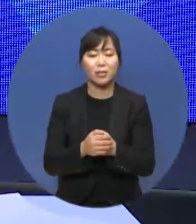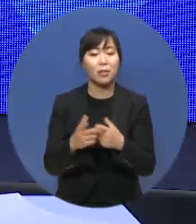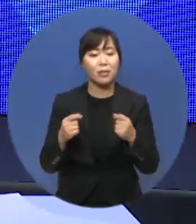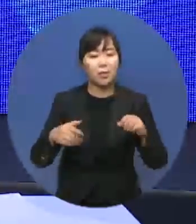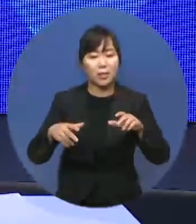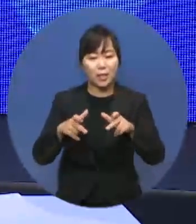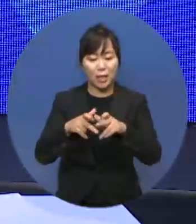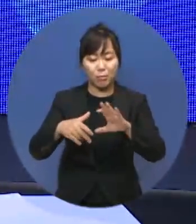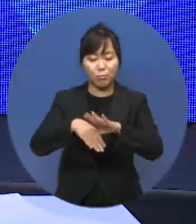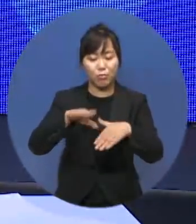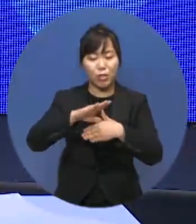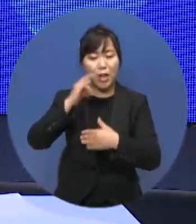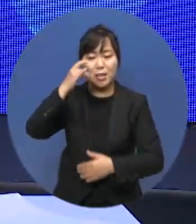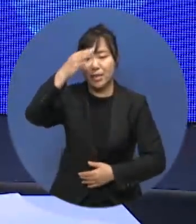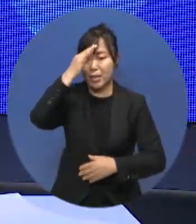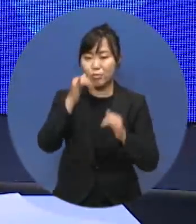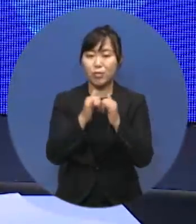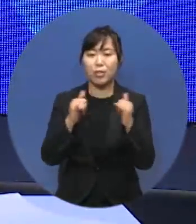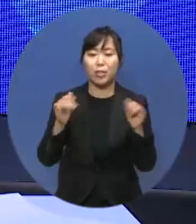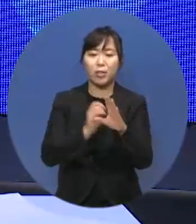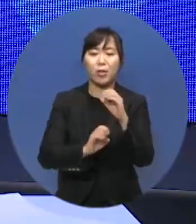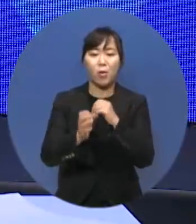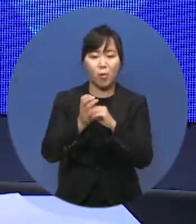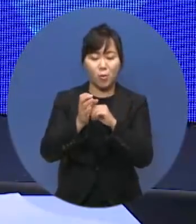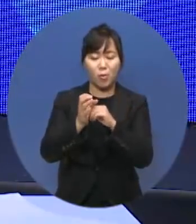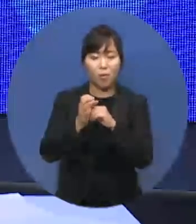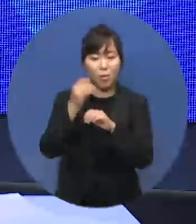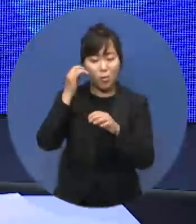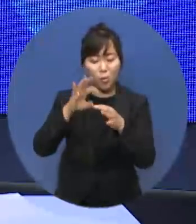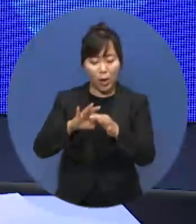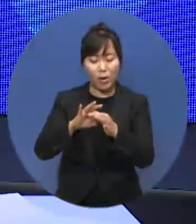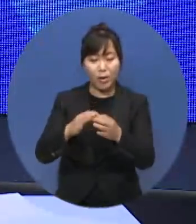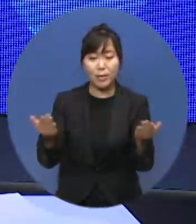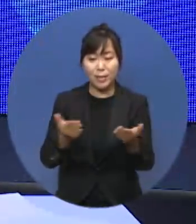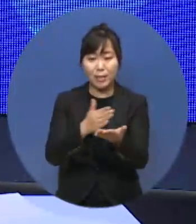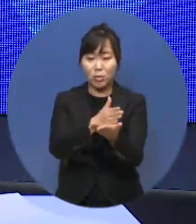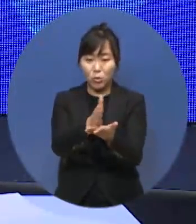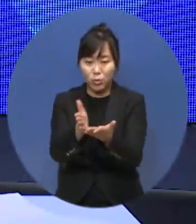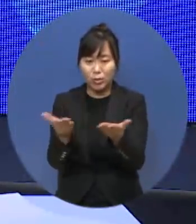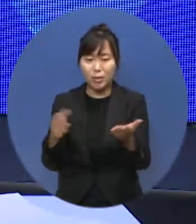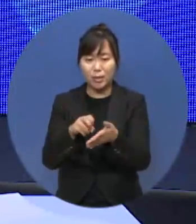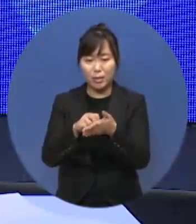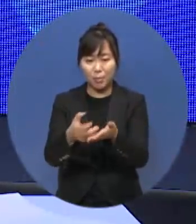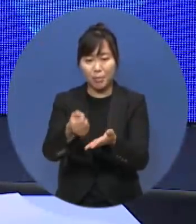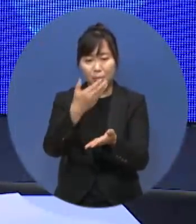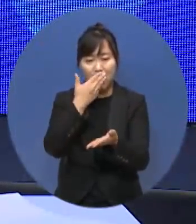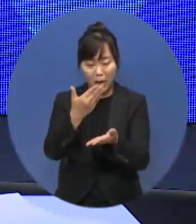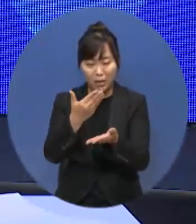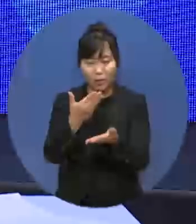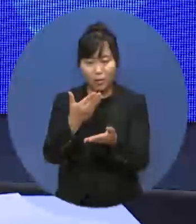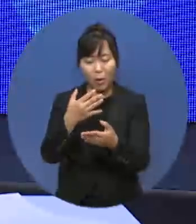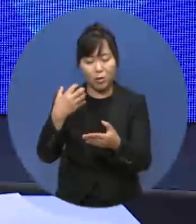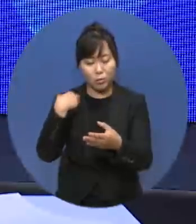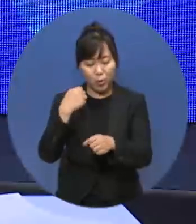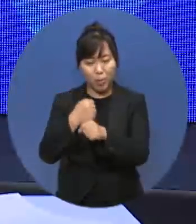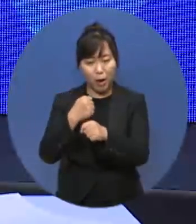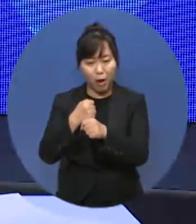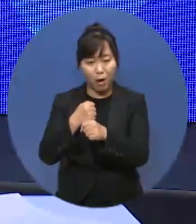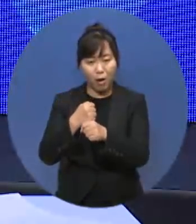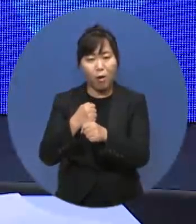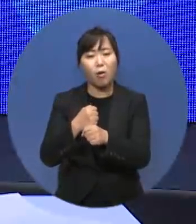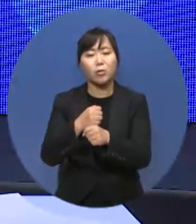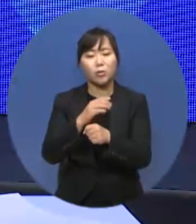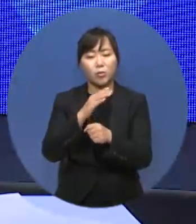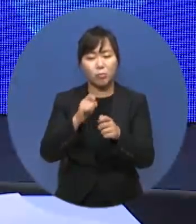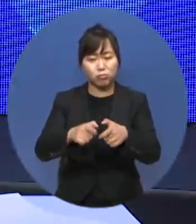이제 이러한 장애인 문화 예술인들이 더 이제 관련된 직종으로 직업을 가질 수 있게 직무가 더 개발되고 확대된다라는 건 정말